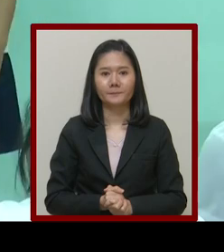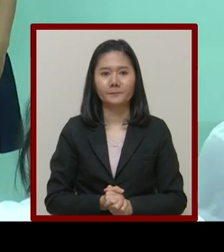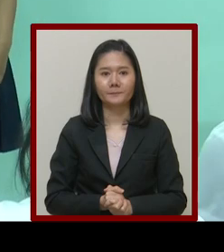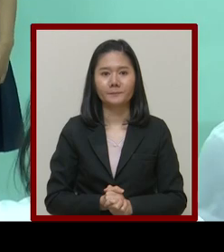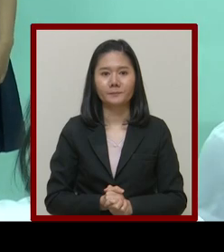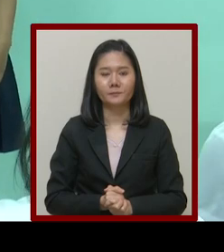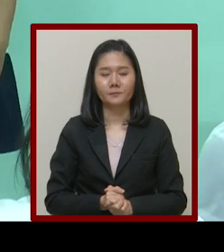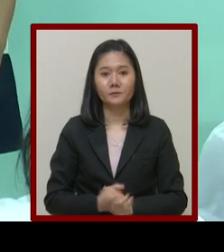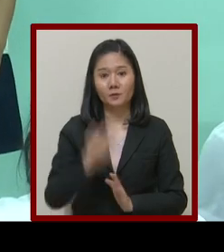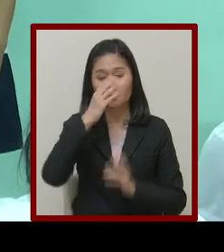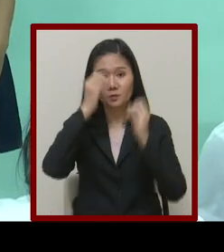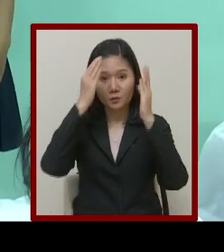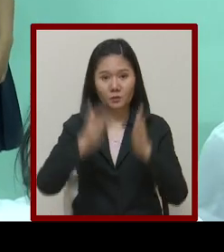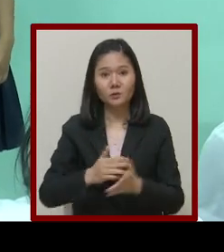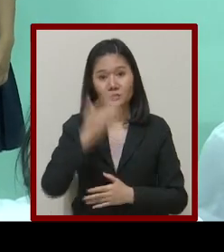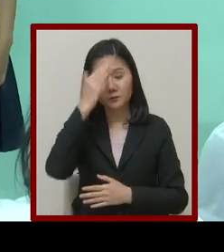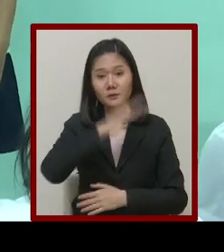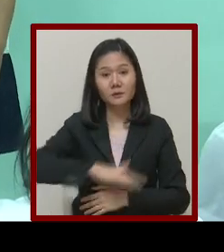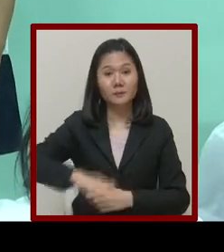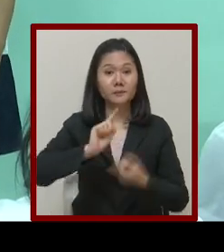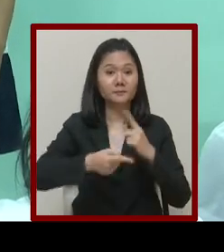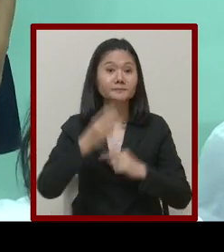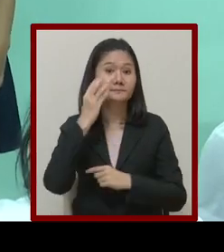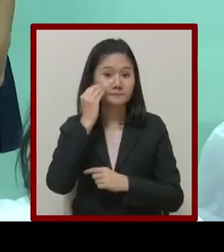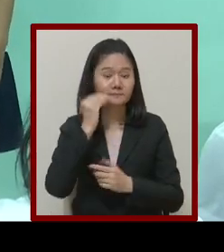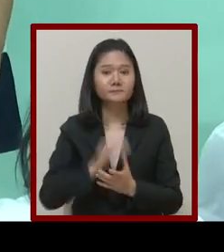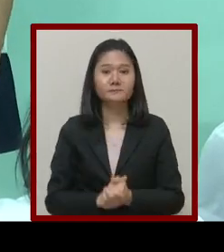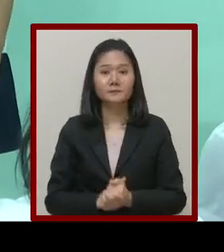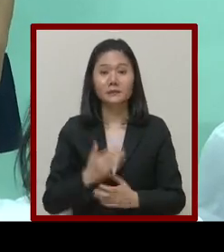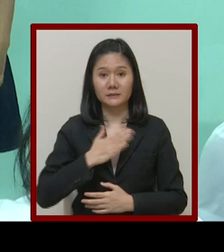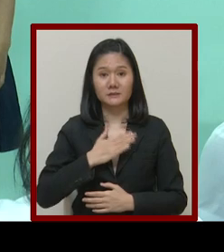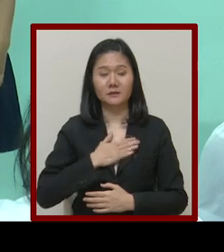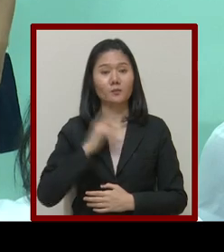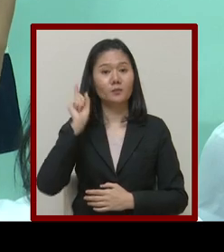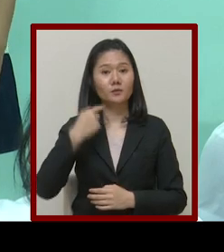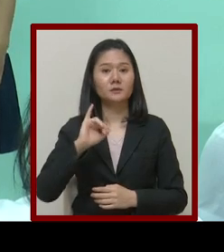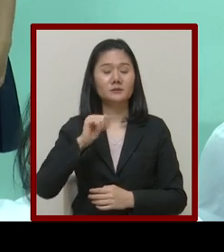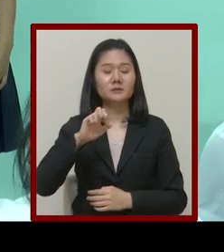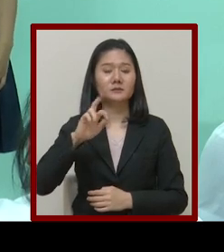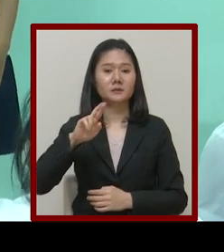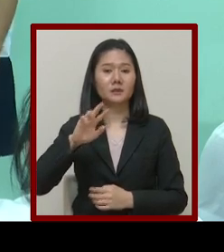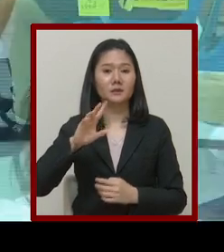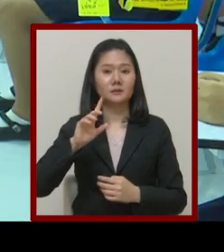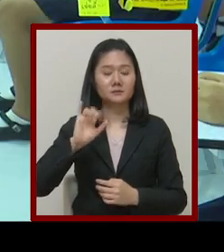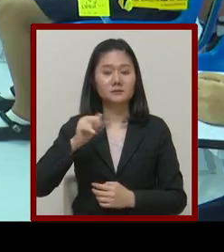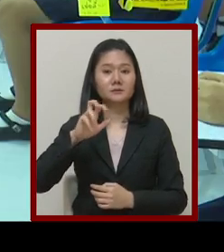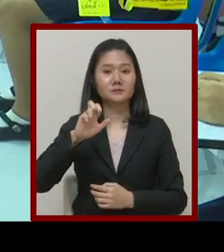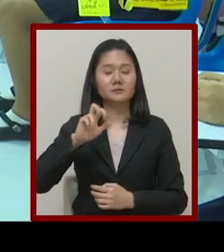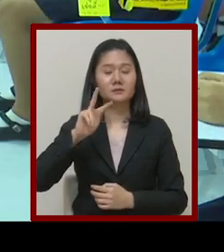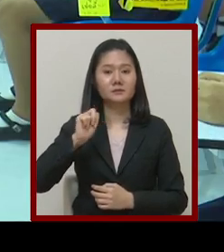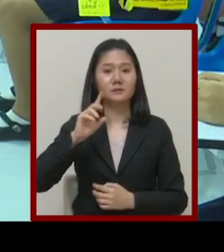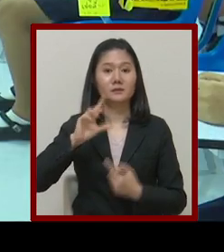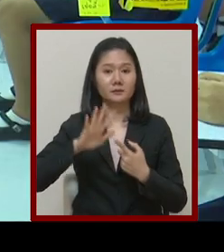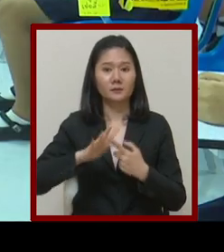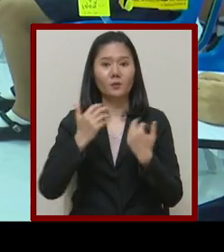เรียนครูที่เคารพแล้วก็สวัสดีเพื่อนๆที่น่ารักทุกคนค่ะดิฉันนางสาวจิรพิญญาธีรจินดาวันนี้จะ